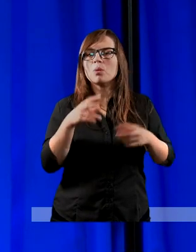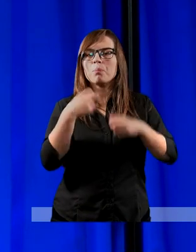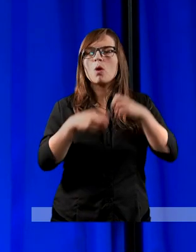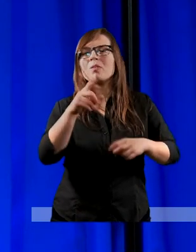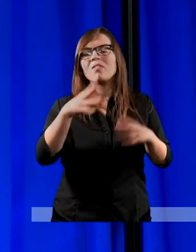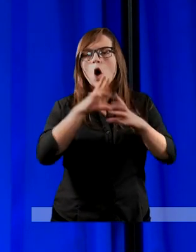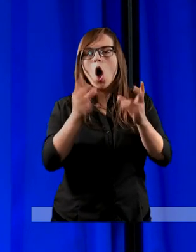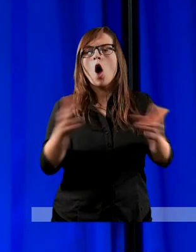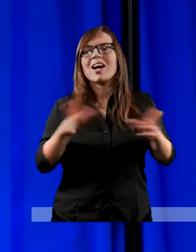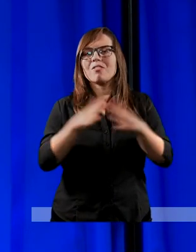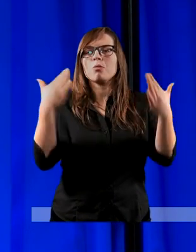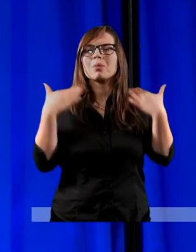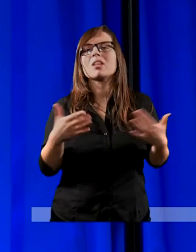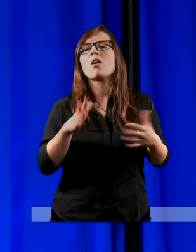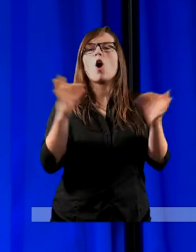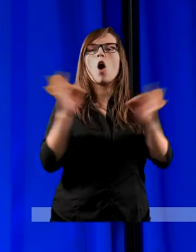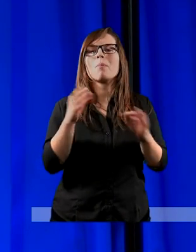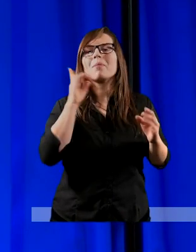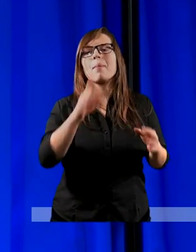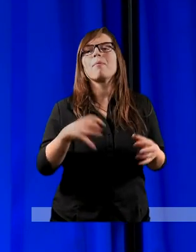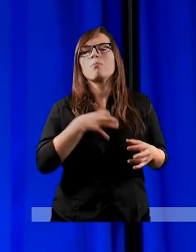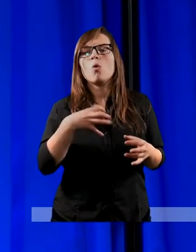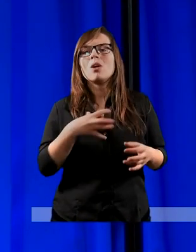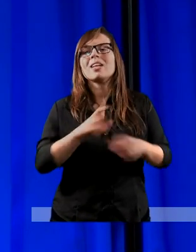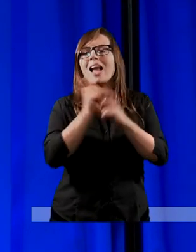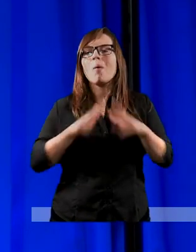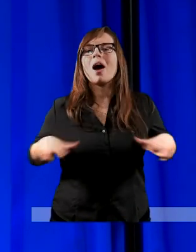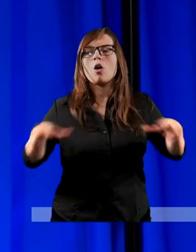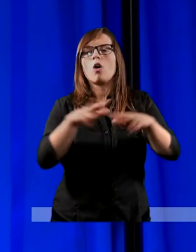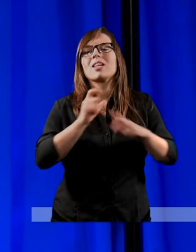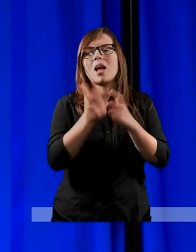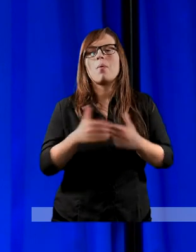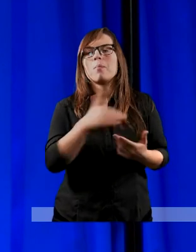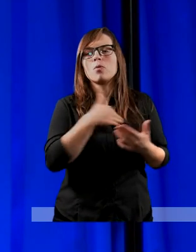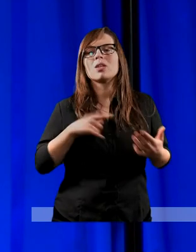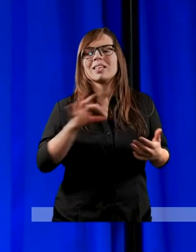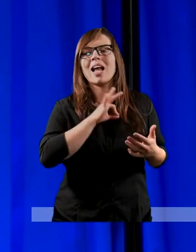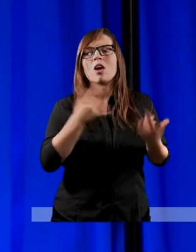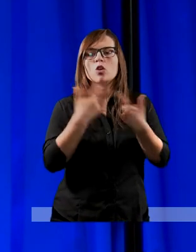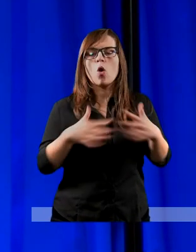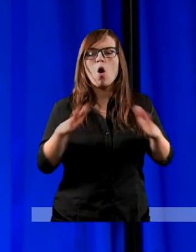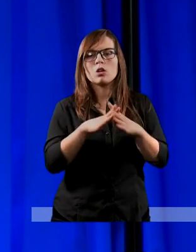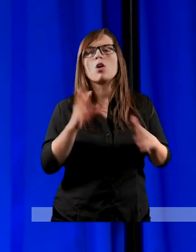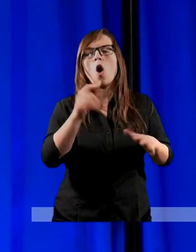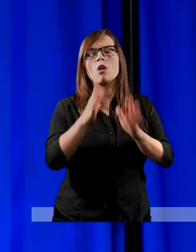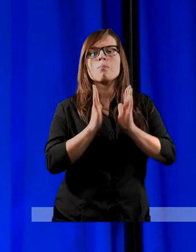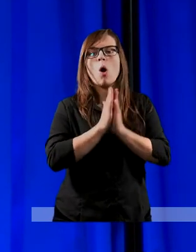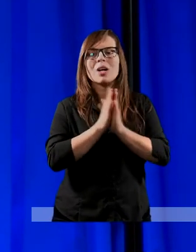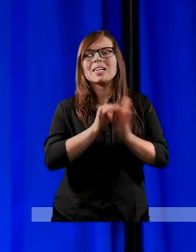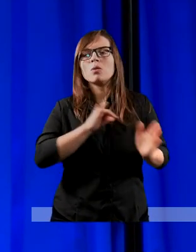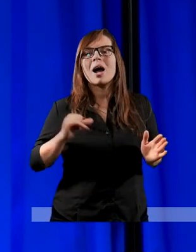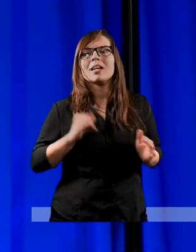całe miesiące w szpitalu przy ogromnym naprawdę bólu. Cała rodzina, cała Polska z naszego kościoła się o nią